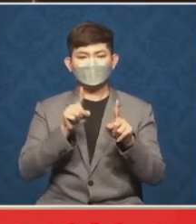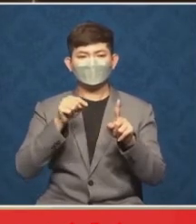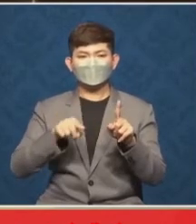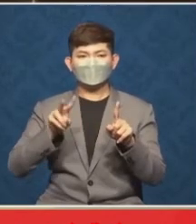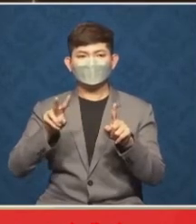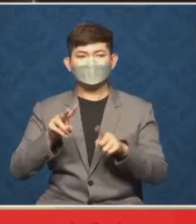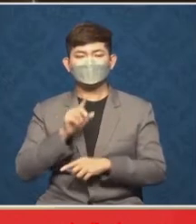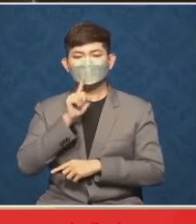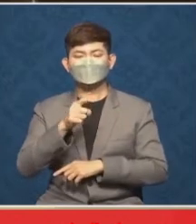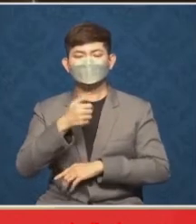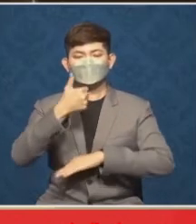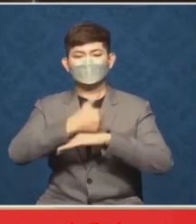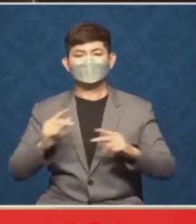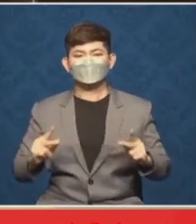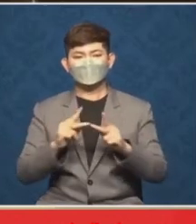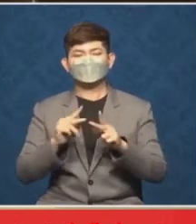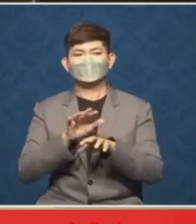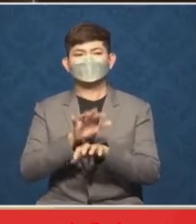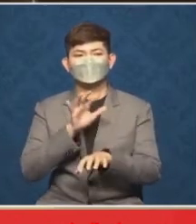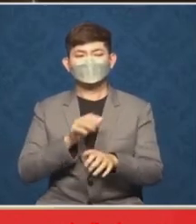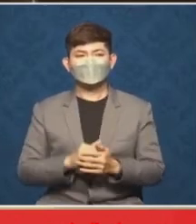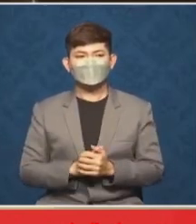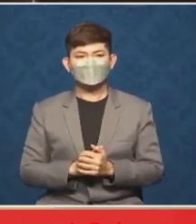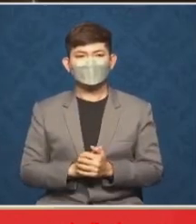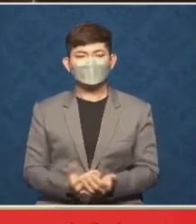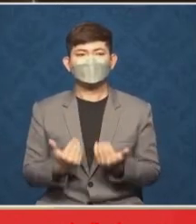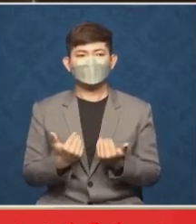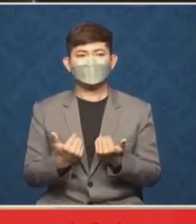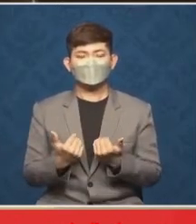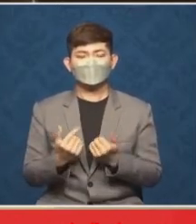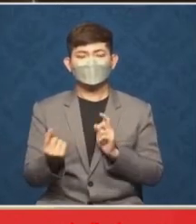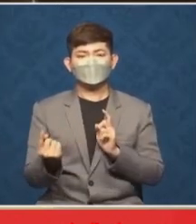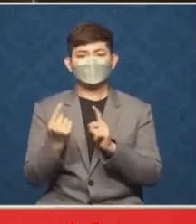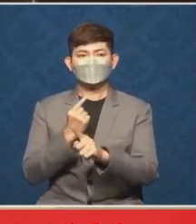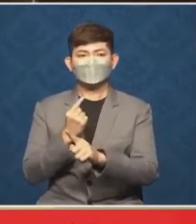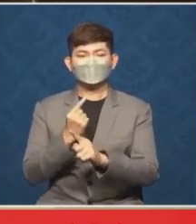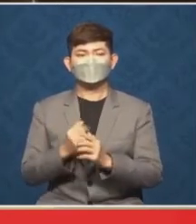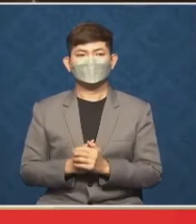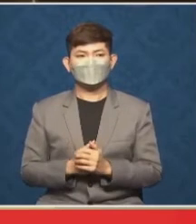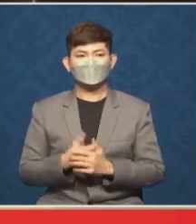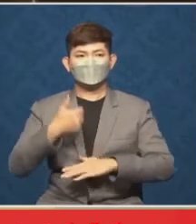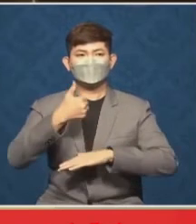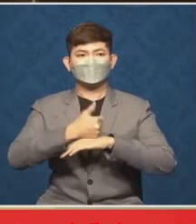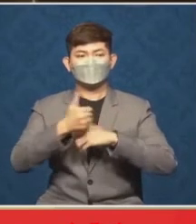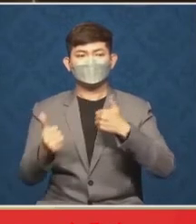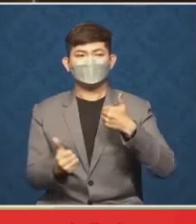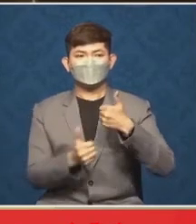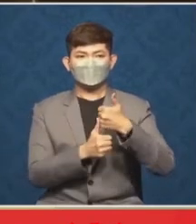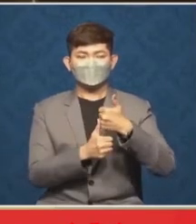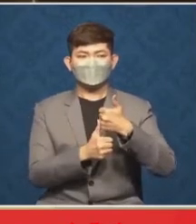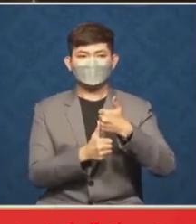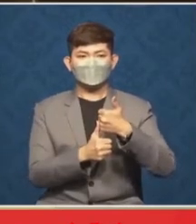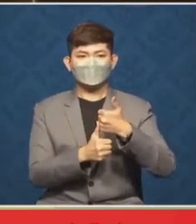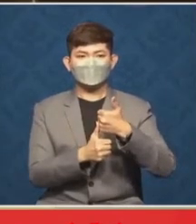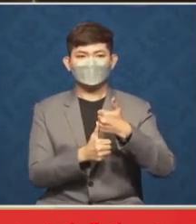ยซึ่งท่านรัฐมนตรีว่าการกระทรวงมหาดไทยได้มอบหมายให้ท่านรัฐมนตรีช่วยนิพ